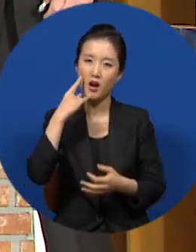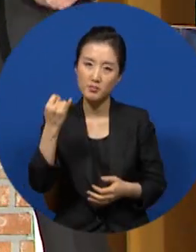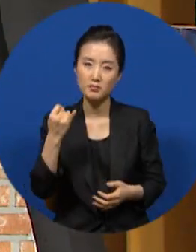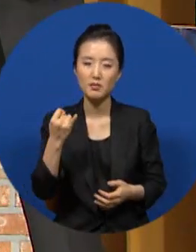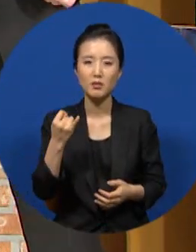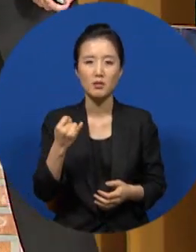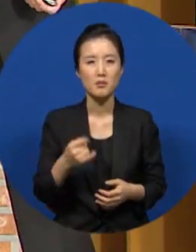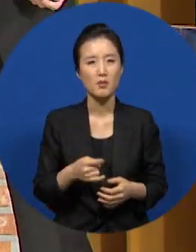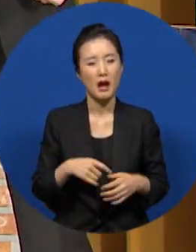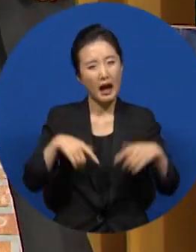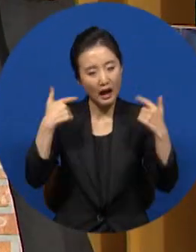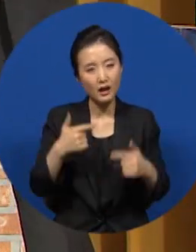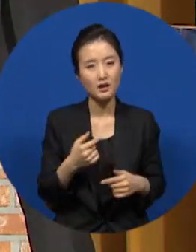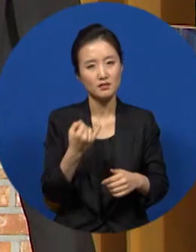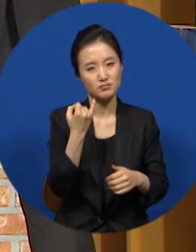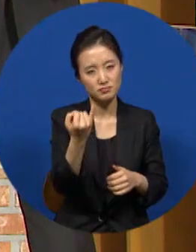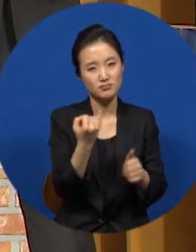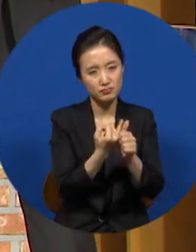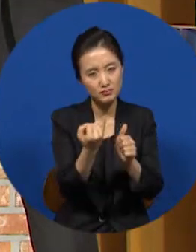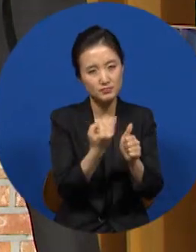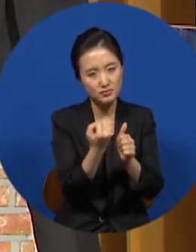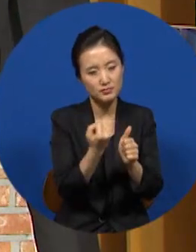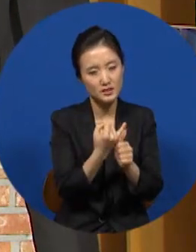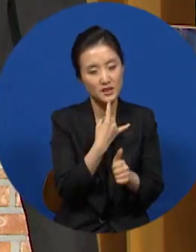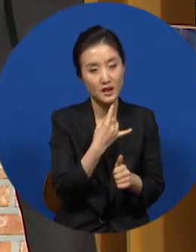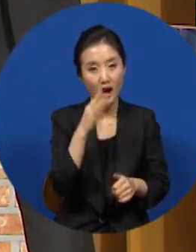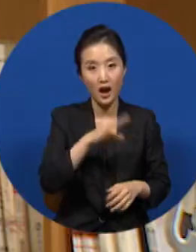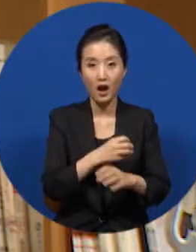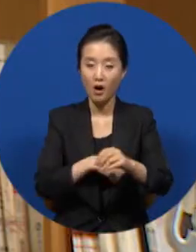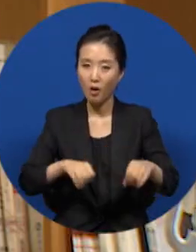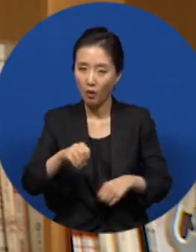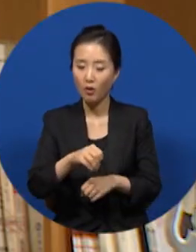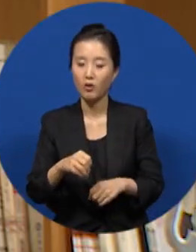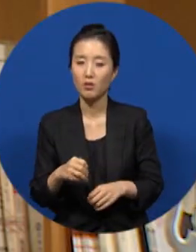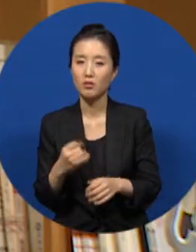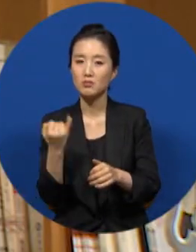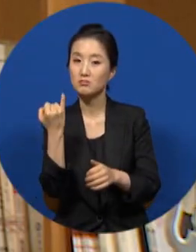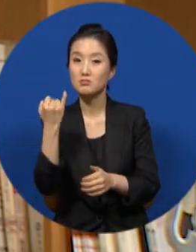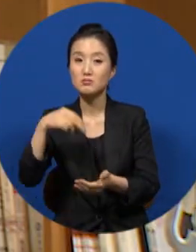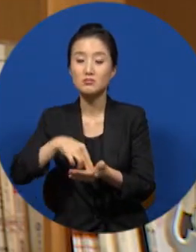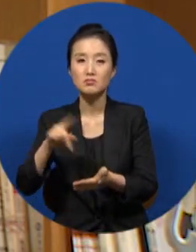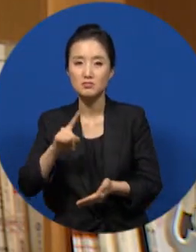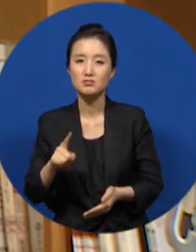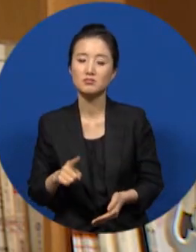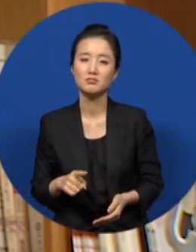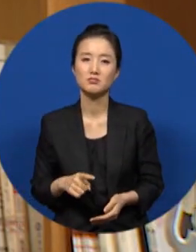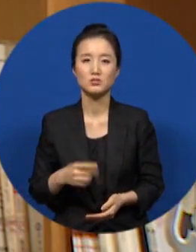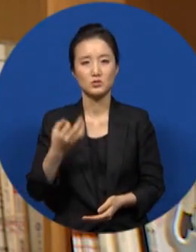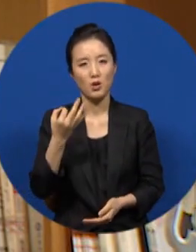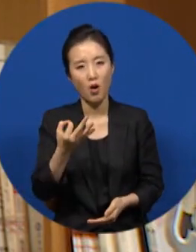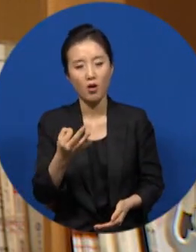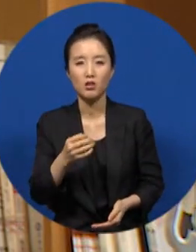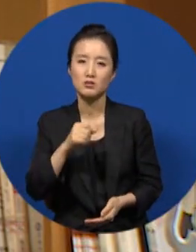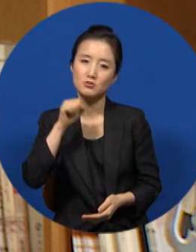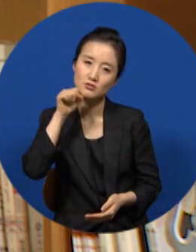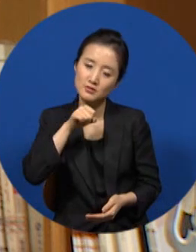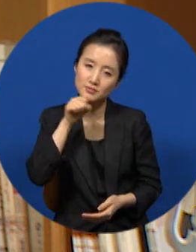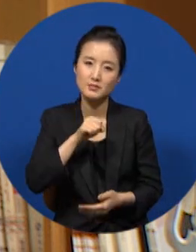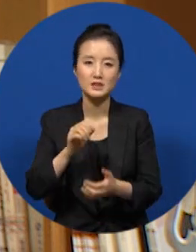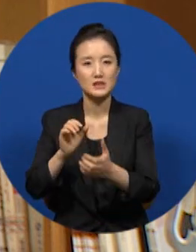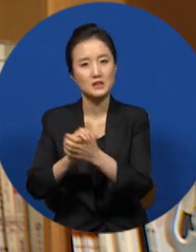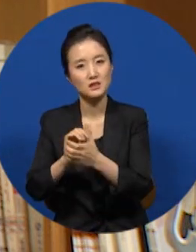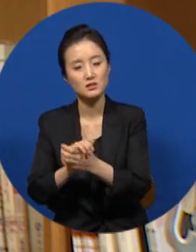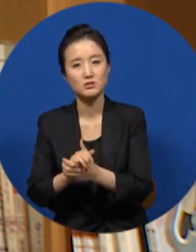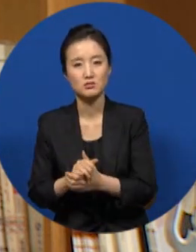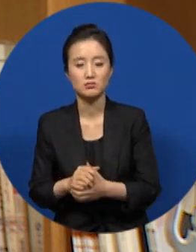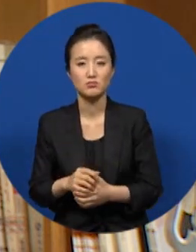된다, 건강해야 된다, 취미가 있어야 된다, 친구가 있어야 된다. 다 다른데 남자들은 오로지 그러니까 눈치를 볼 수밖에